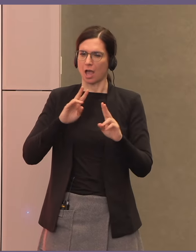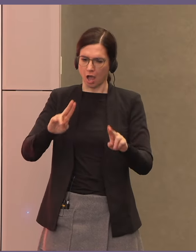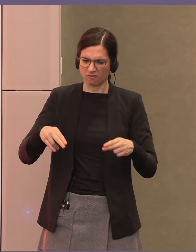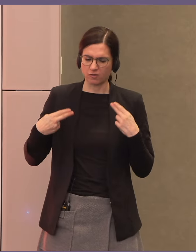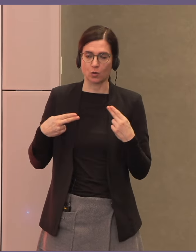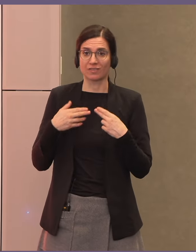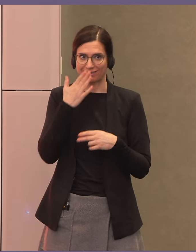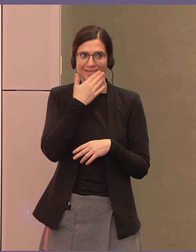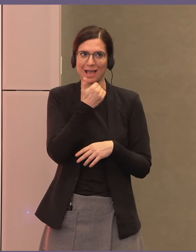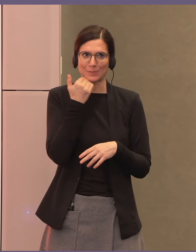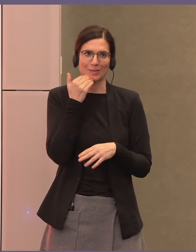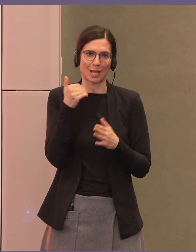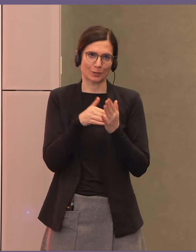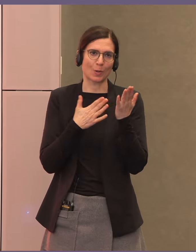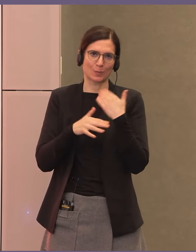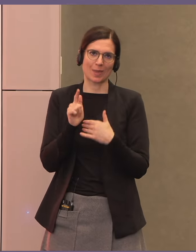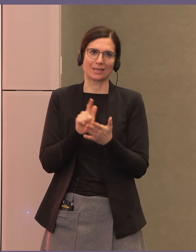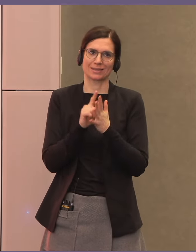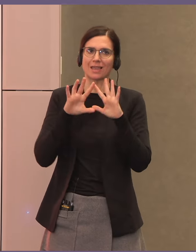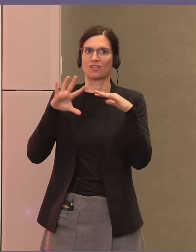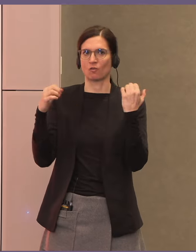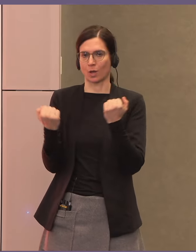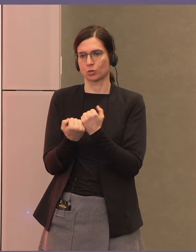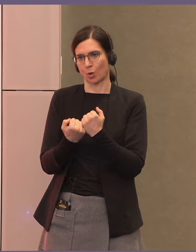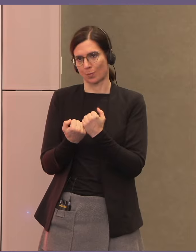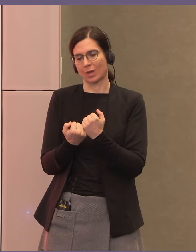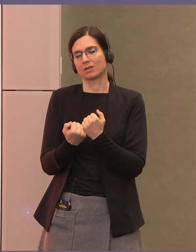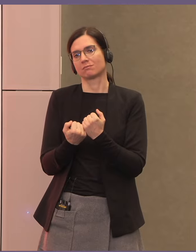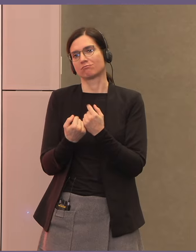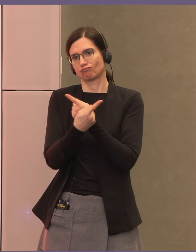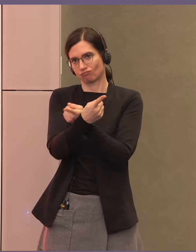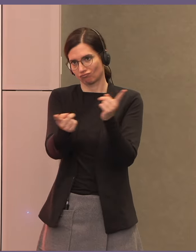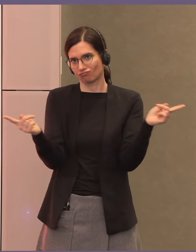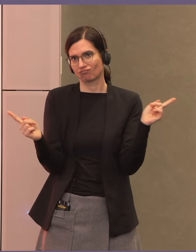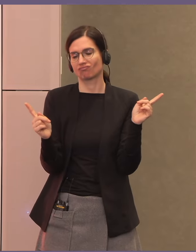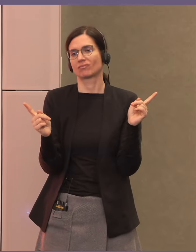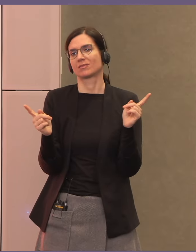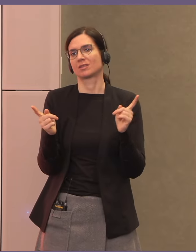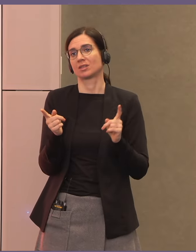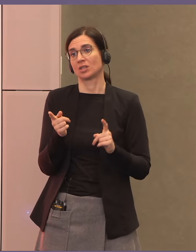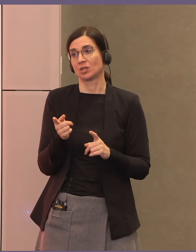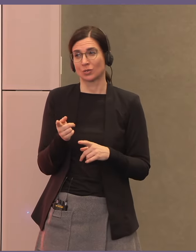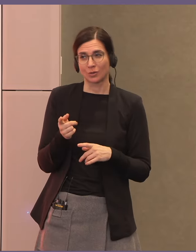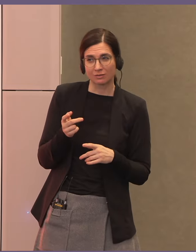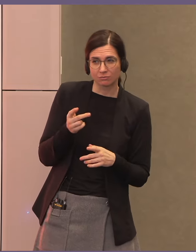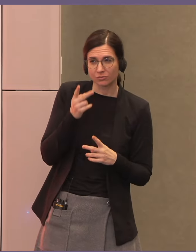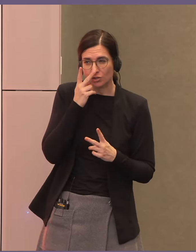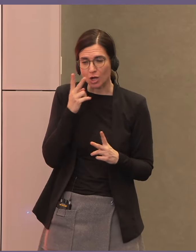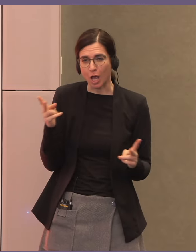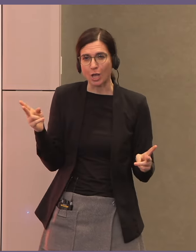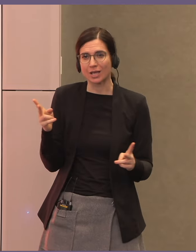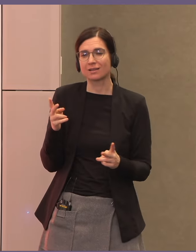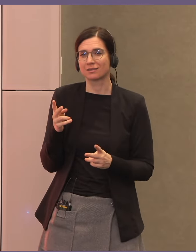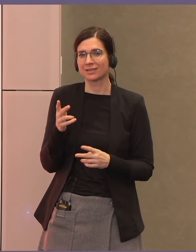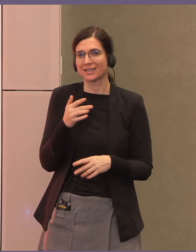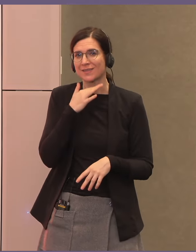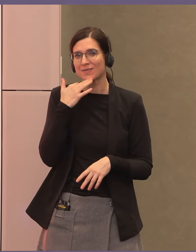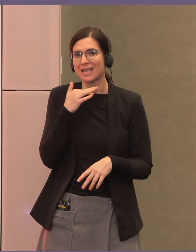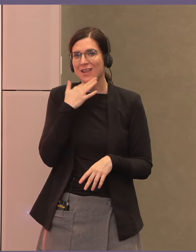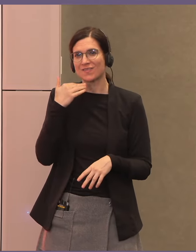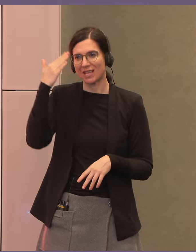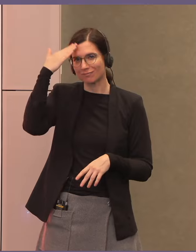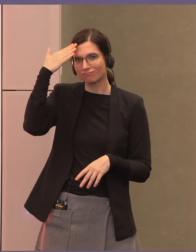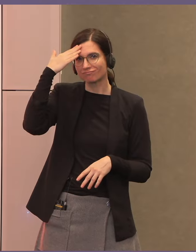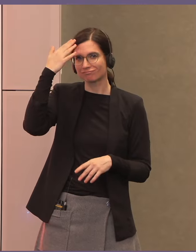weil am Nachmittag glaube ich haben wir ja da noch sehr sehr viel Gelegenheit von euch allen von denen ich jetzt so wenn ich in den Raum schaue was hier für